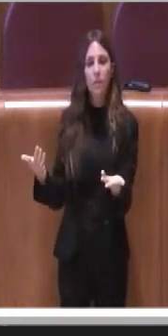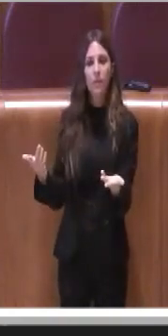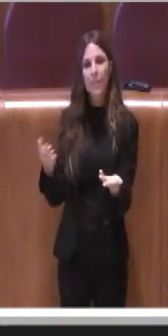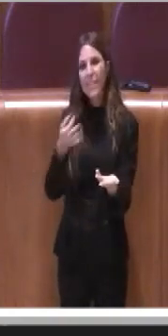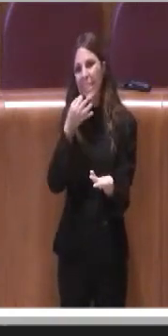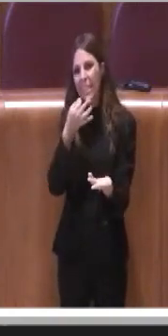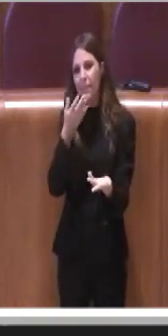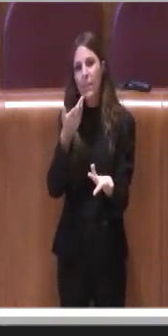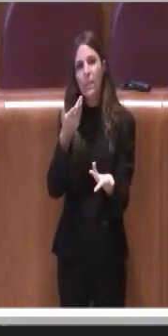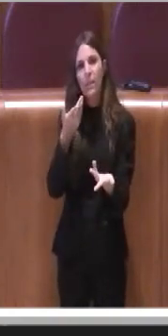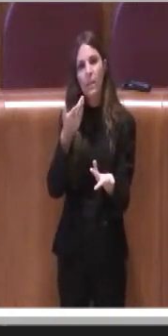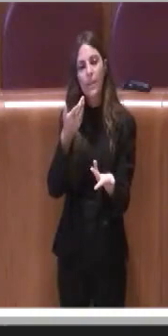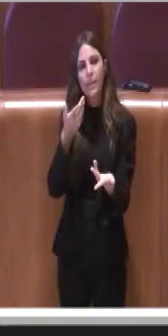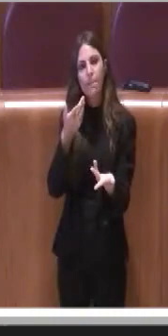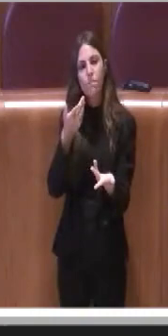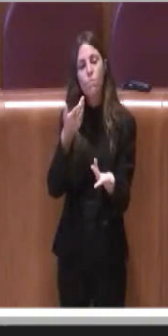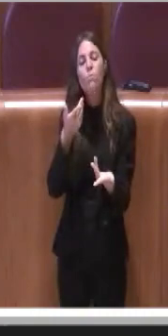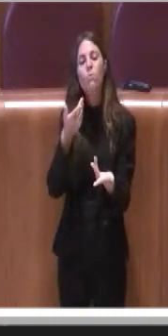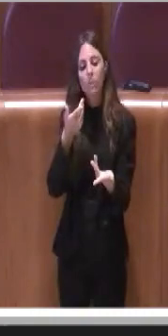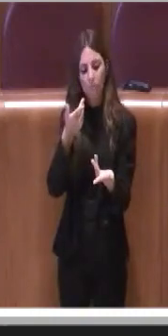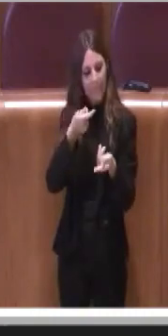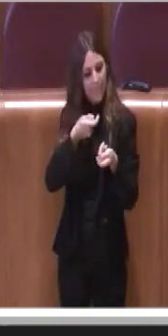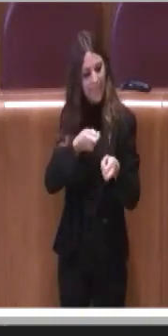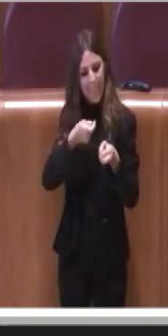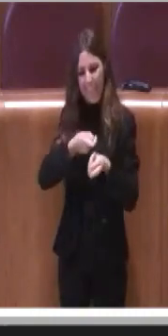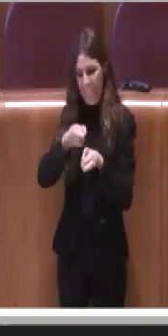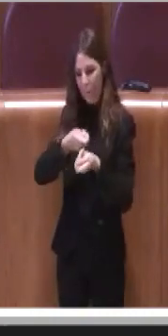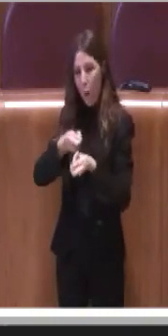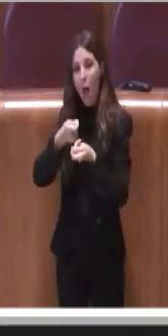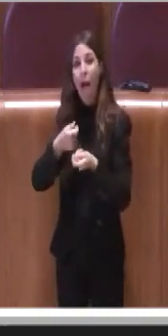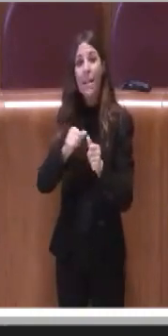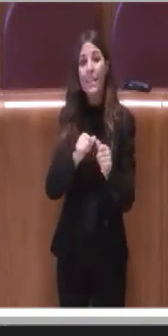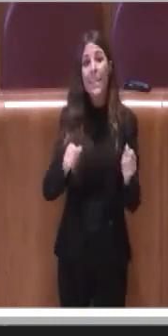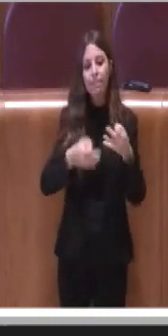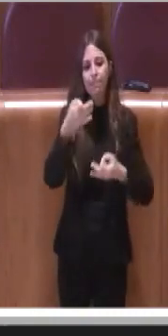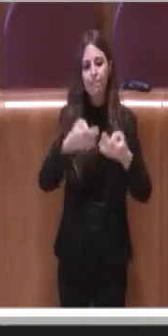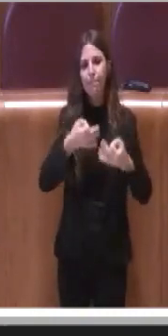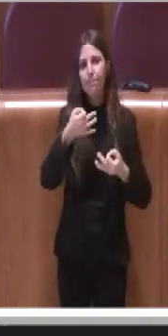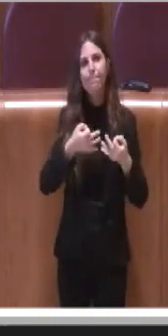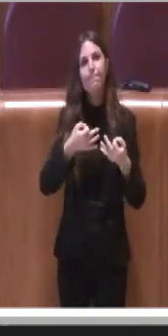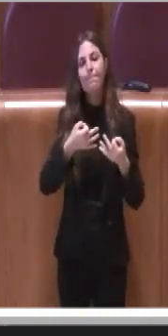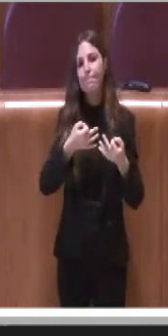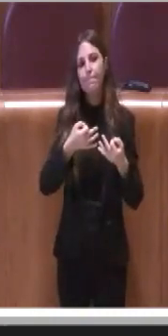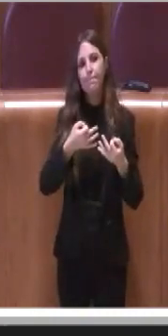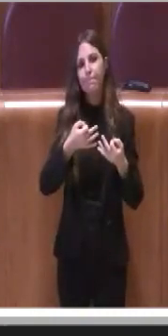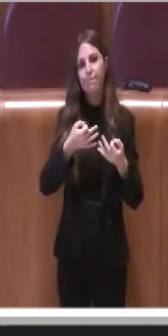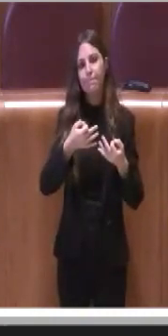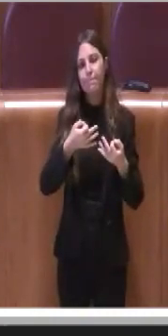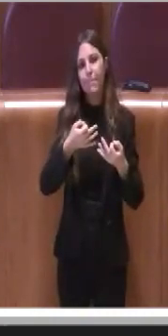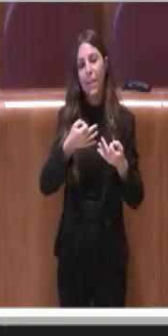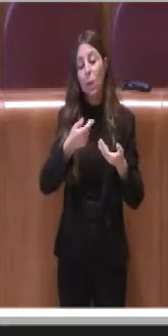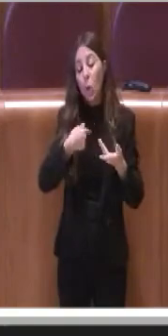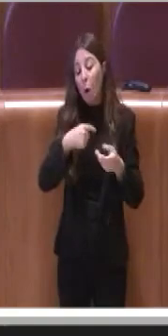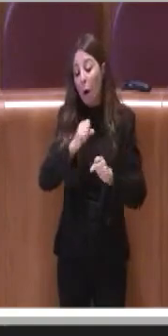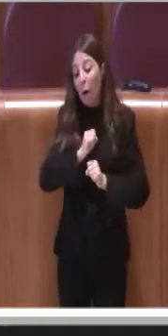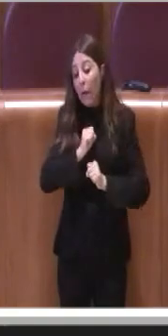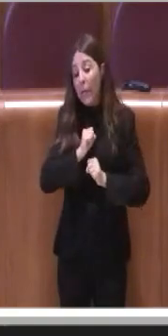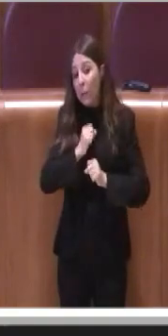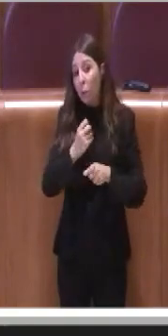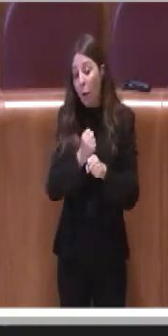comunque vincenti nelle sedi giurisdizionali, io credo che insomma il nostro è stato fatto,